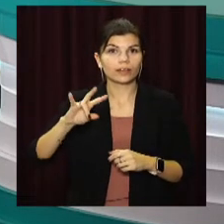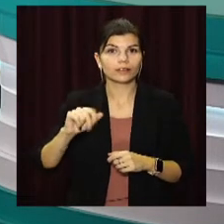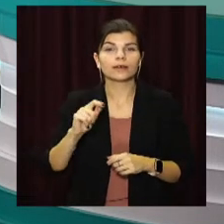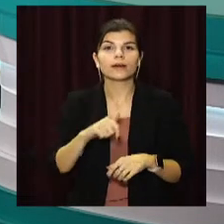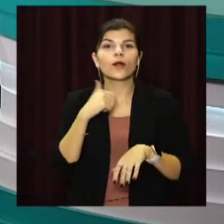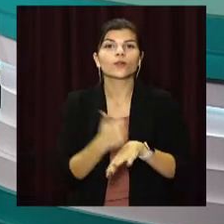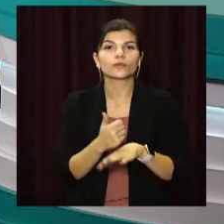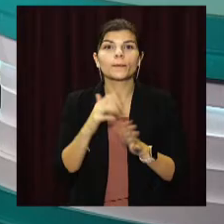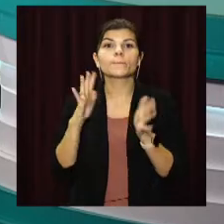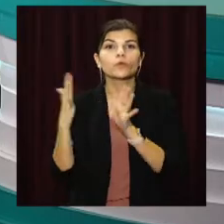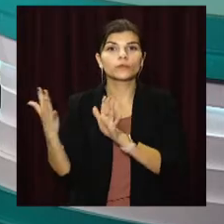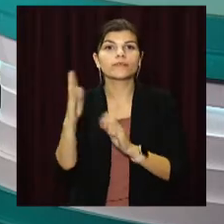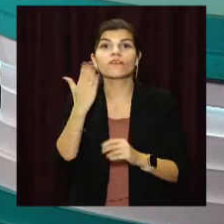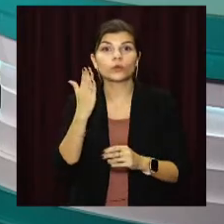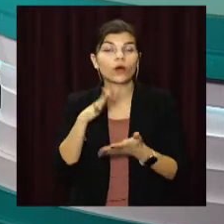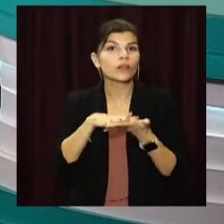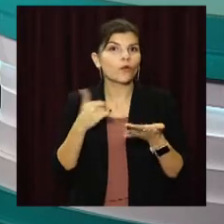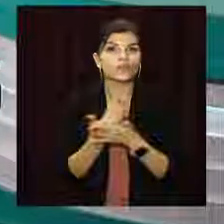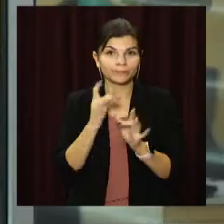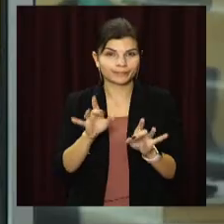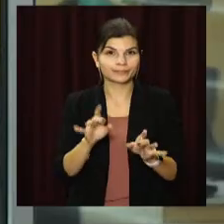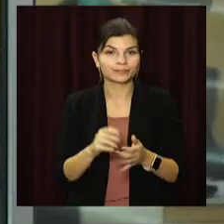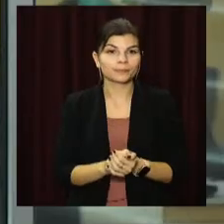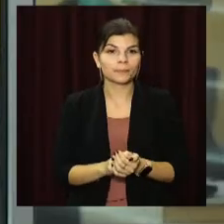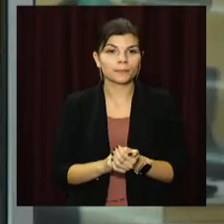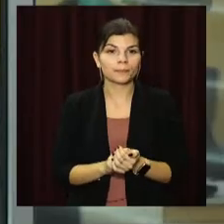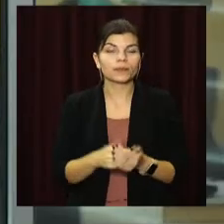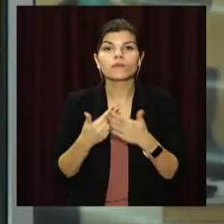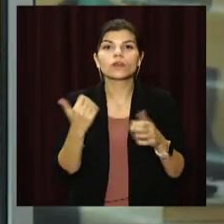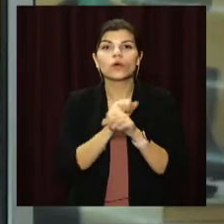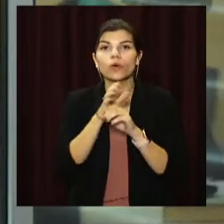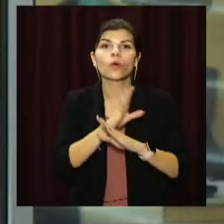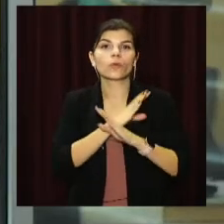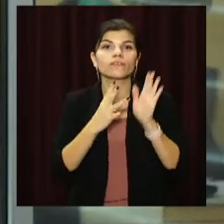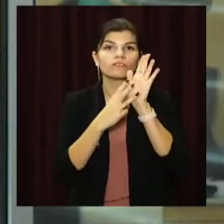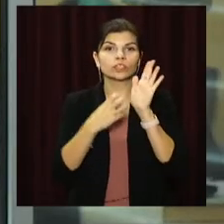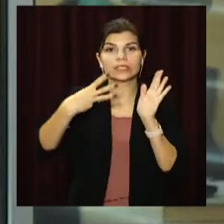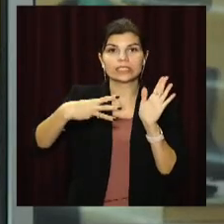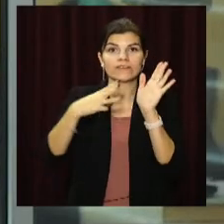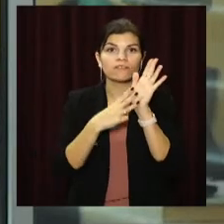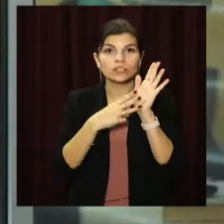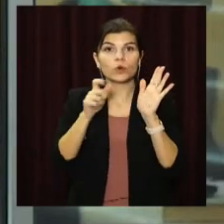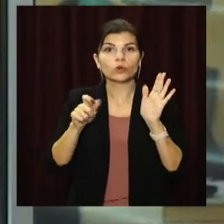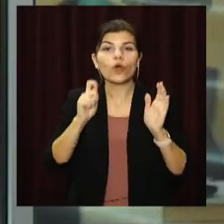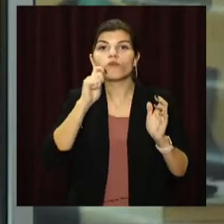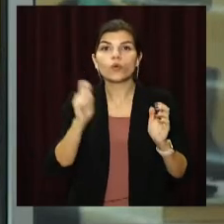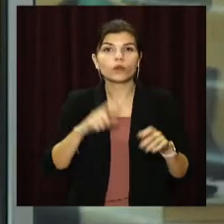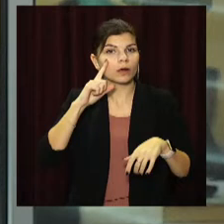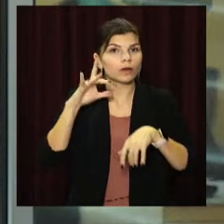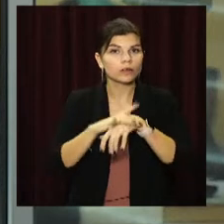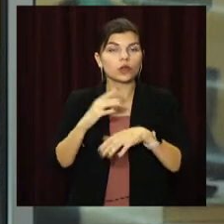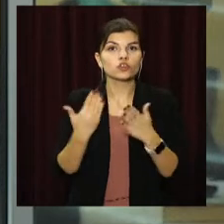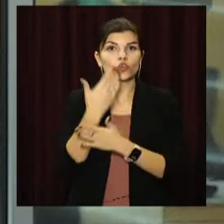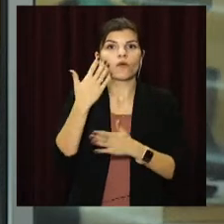Пуговкіна. І про події вівторка далі у випуску. Від ковід померли 838 людей. В Україні